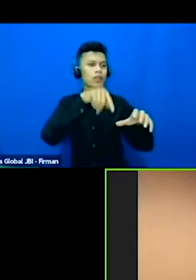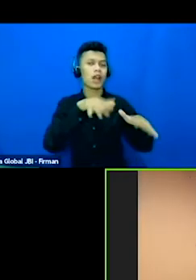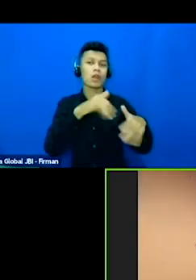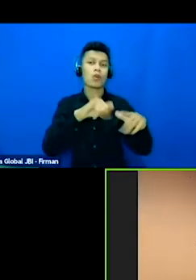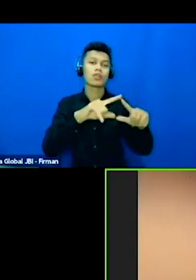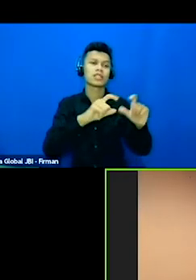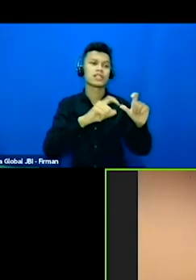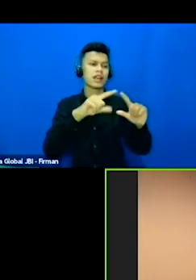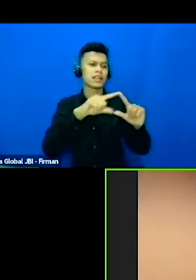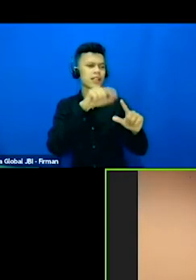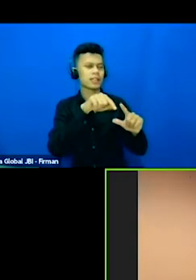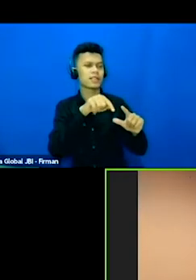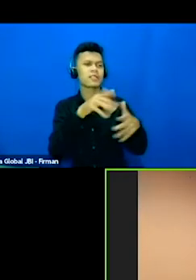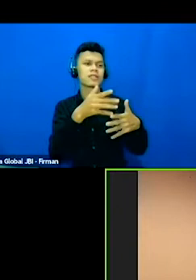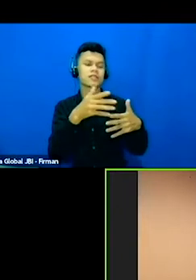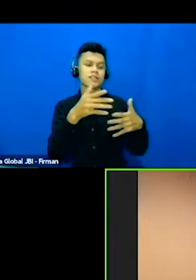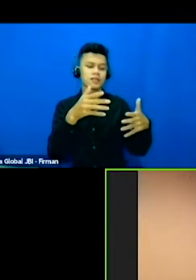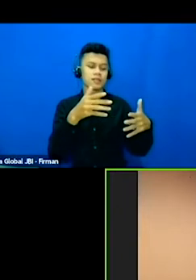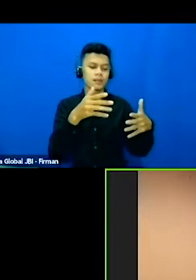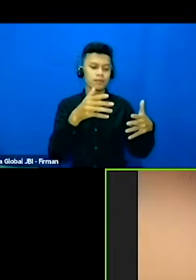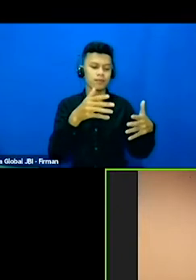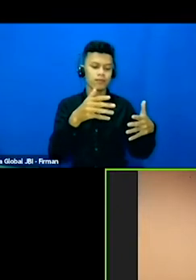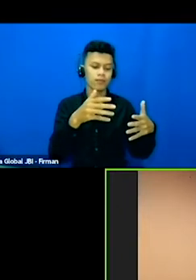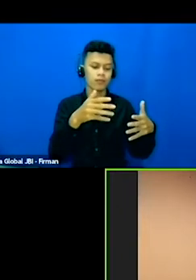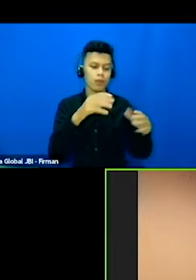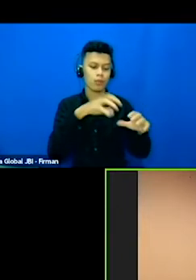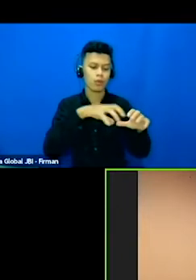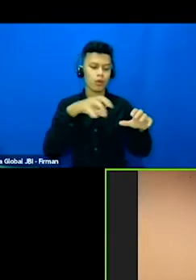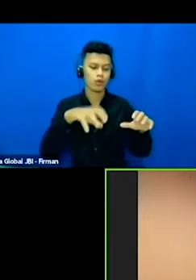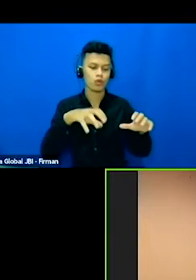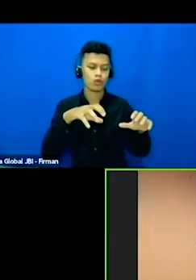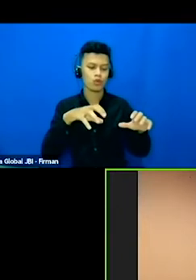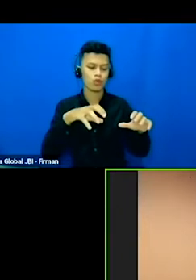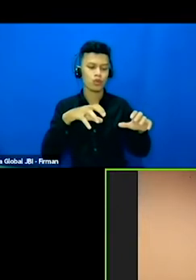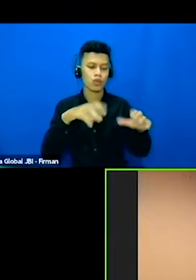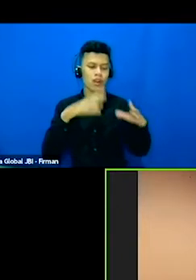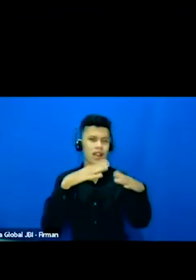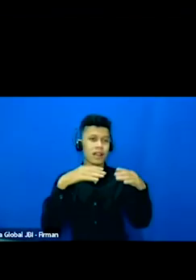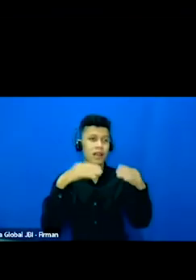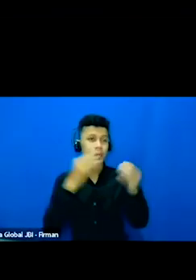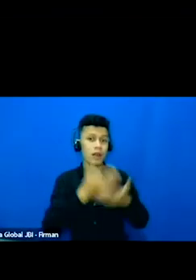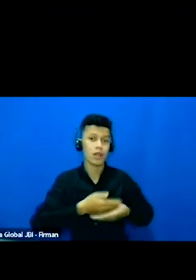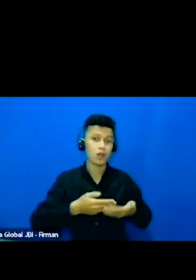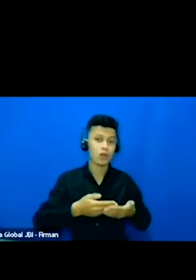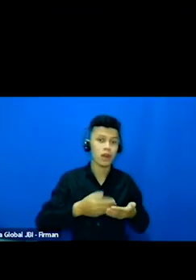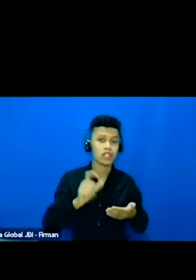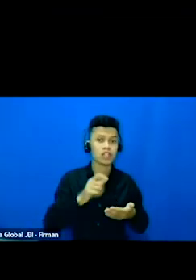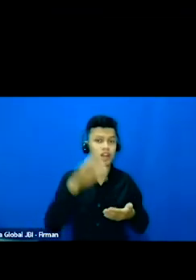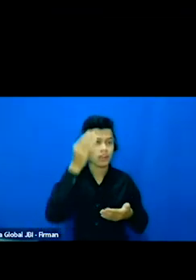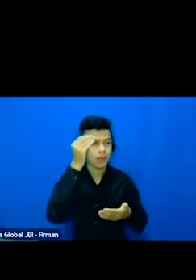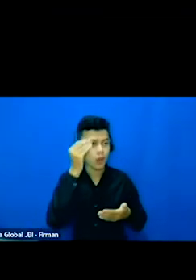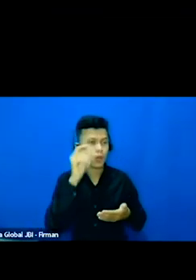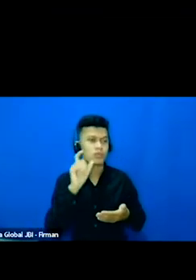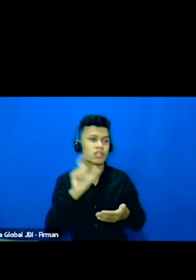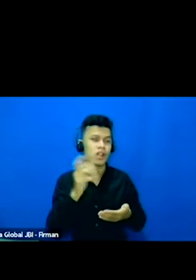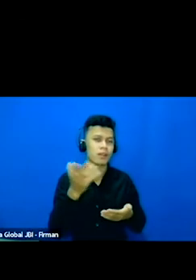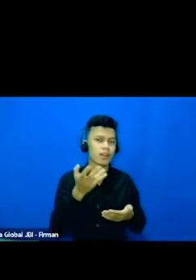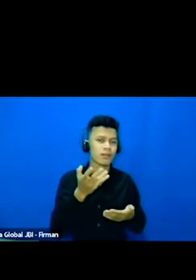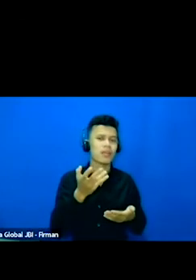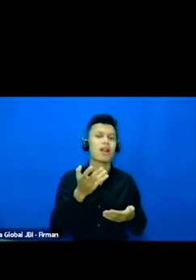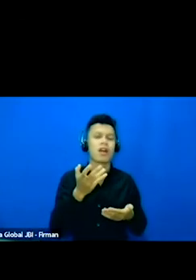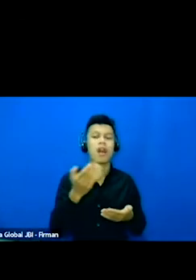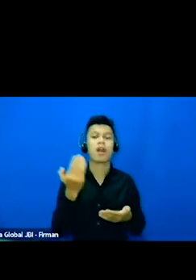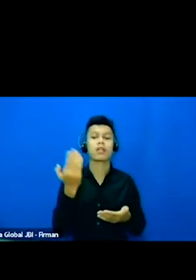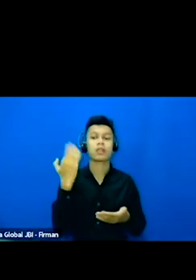jasa itu adalah produk dan jasa yang ramah terhadap lingkungan tadi dus sudah